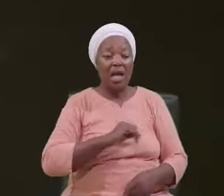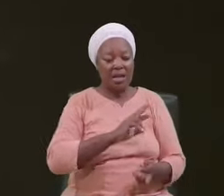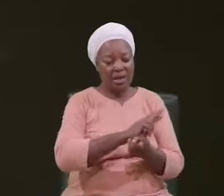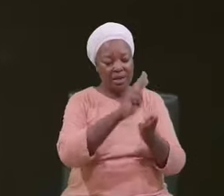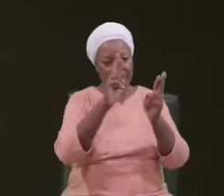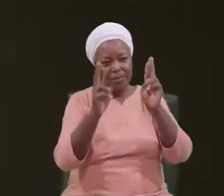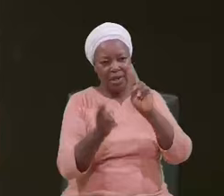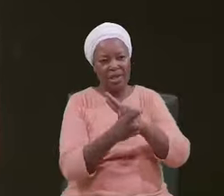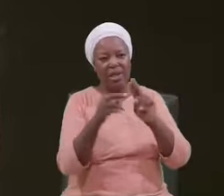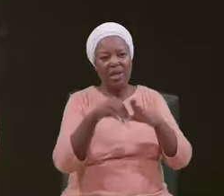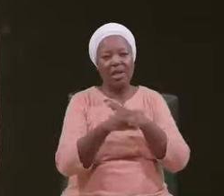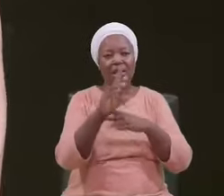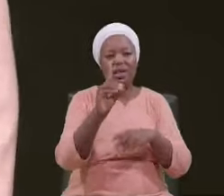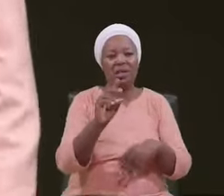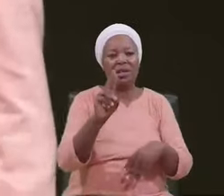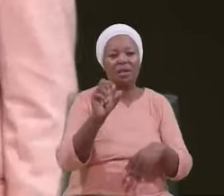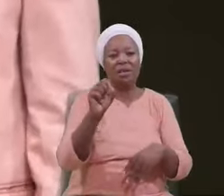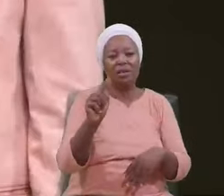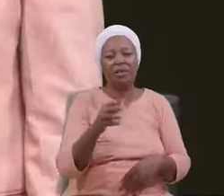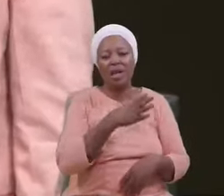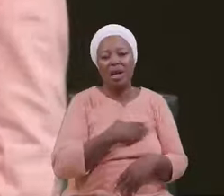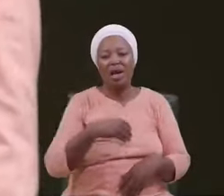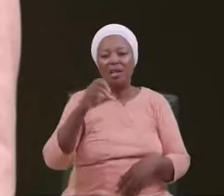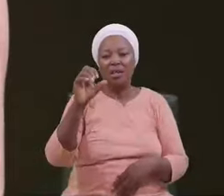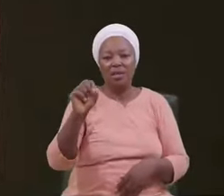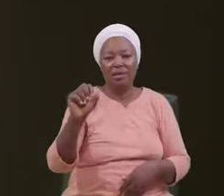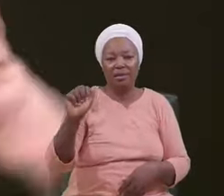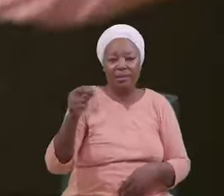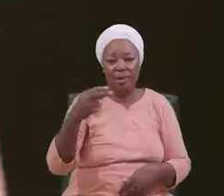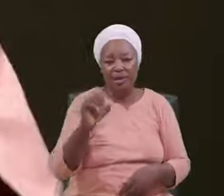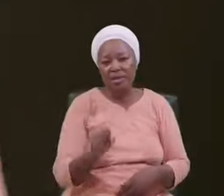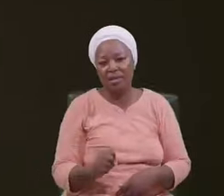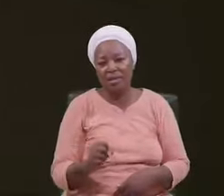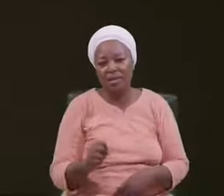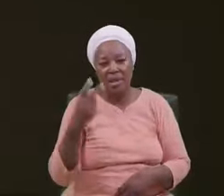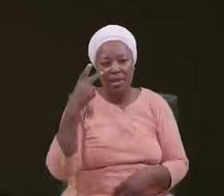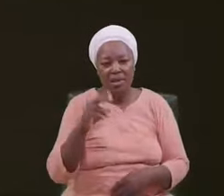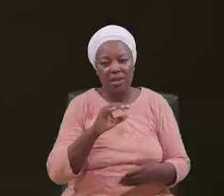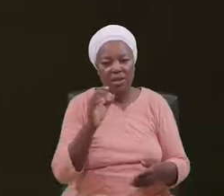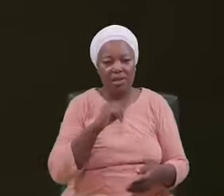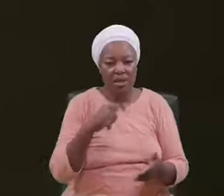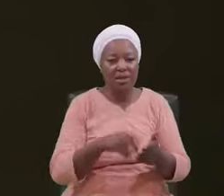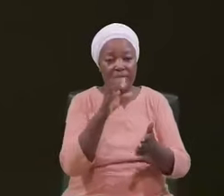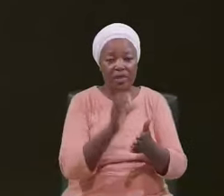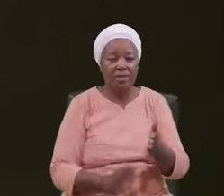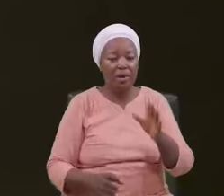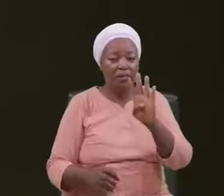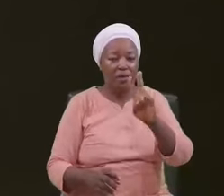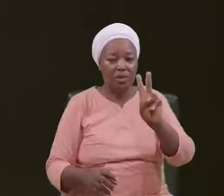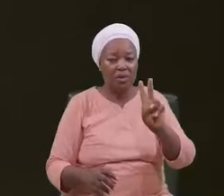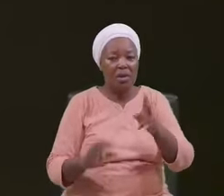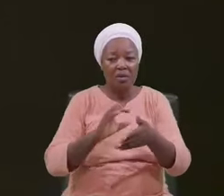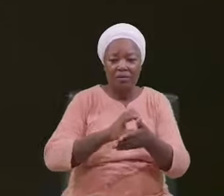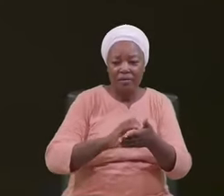cendre. C'est chapitre 42, du chapitre 1, 2. Alors, ces mauvaises pensées étaient